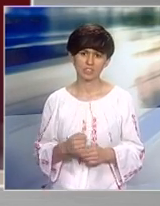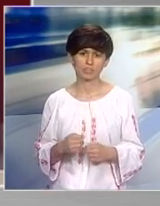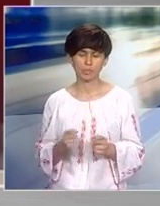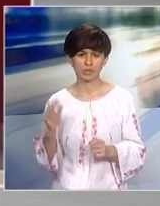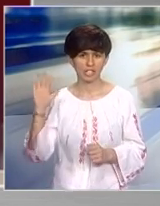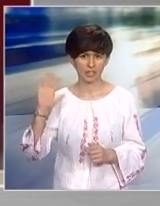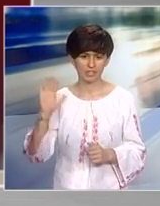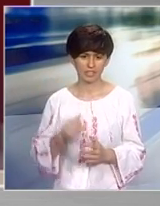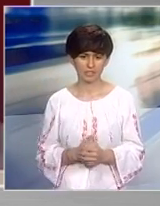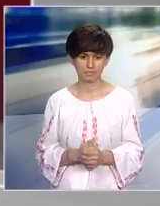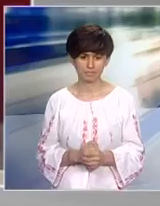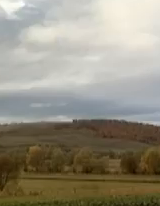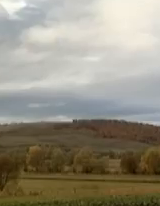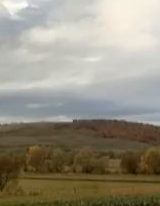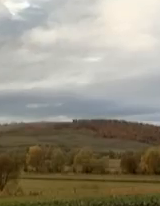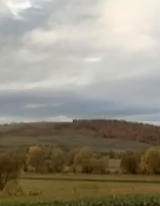bune.